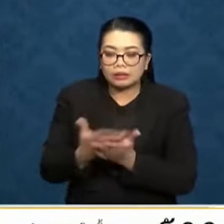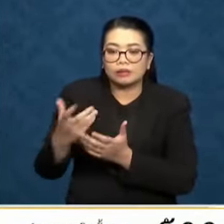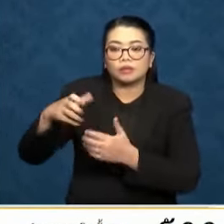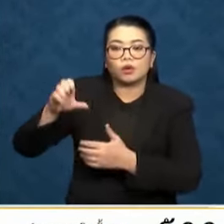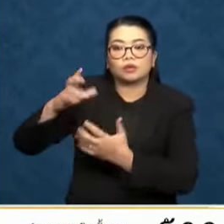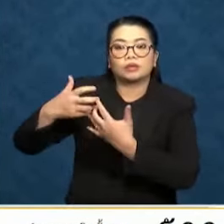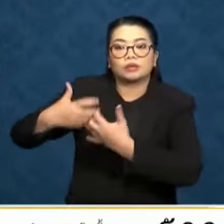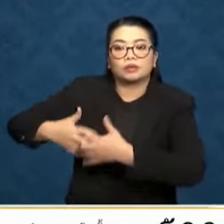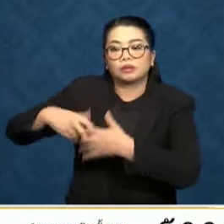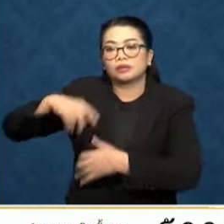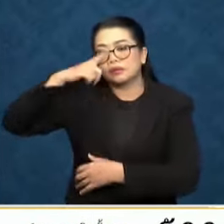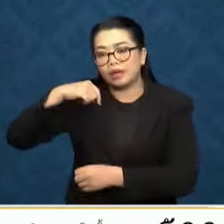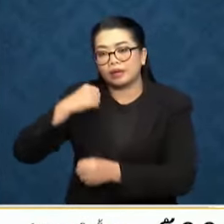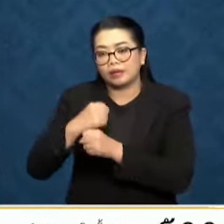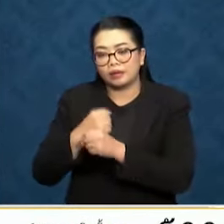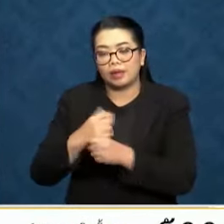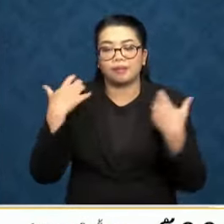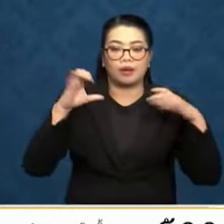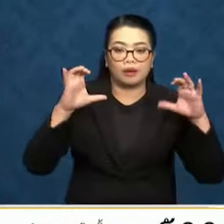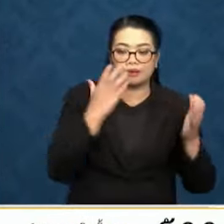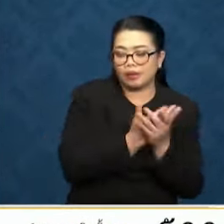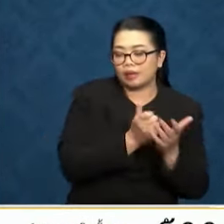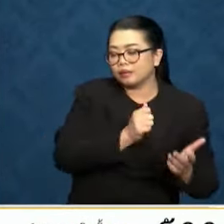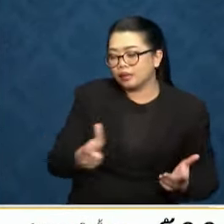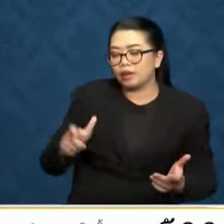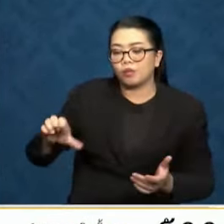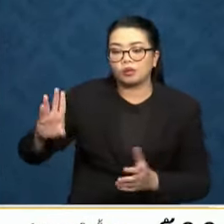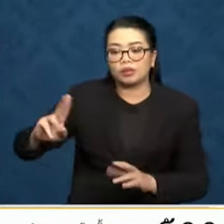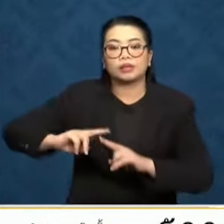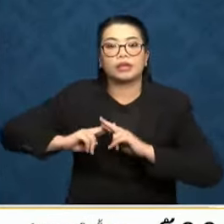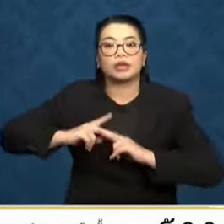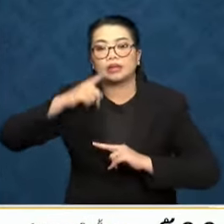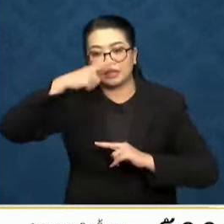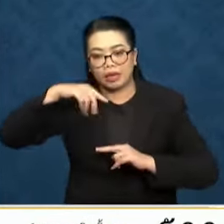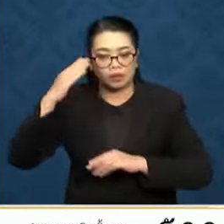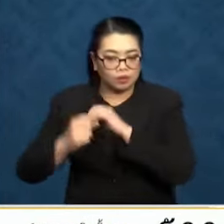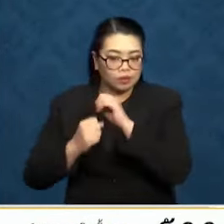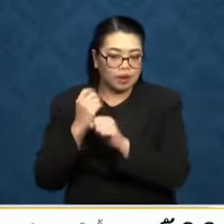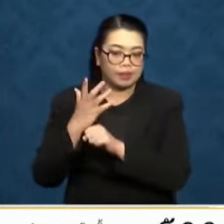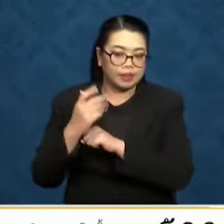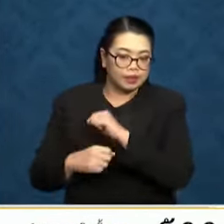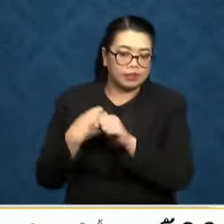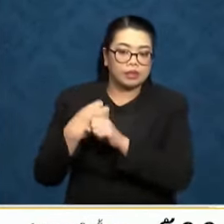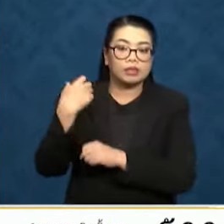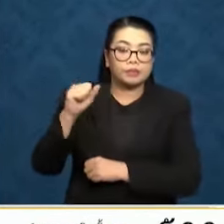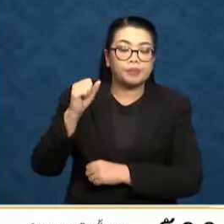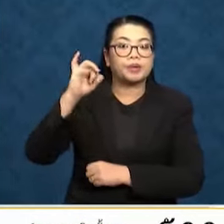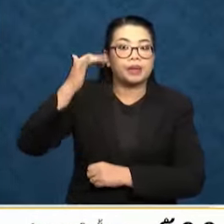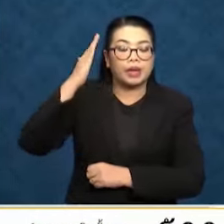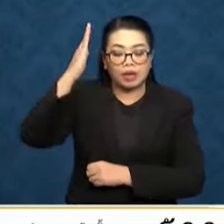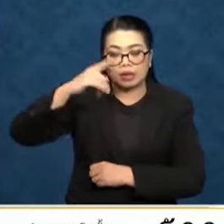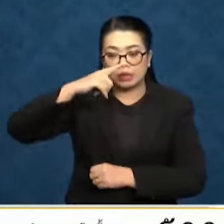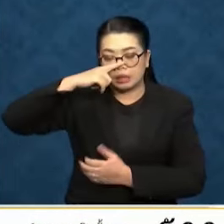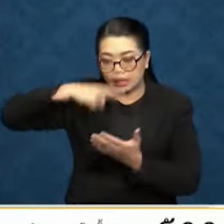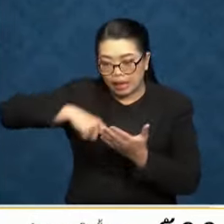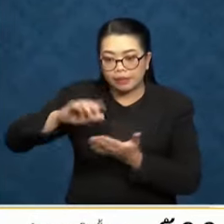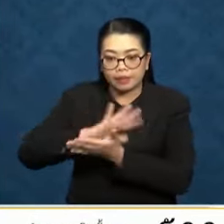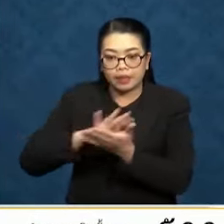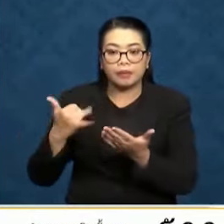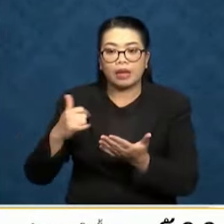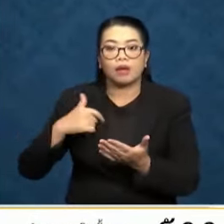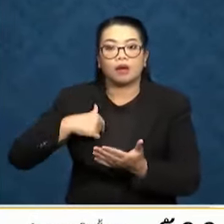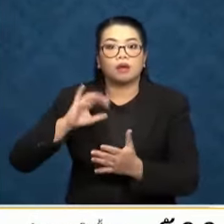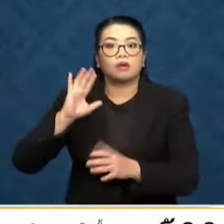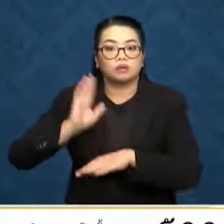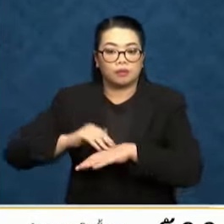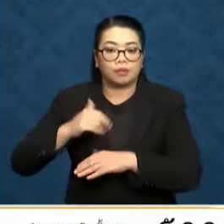มาเอาการใช้จ่ายภาครัฐเนี่ยมาใช้กับเาอีก 5ปี 10ปีค่ะท่านประธานใครจะรู้ว่าประเทศไทยเนี่ยอาจจะเป็นประเทศ